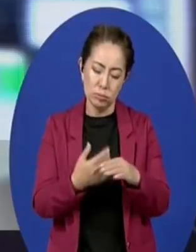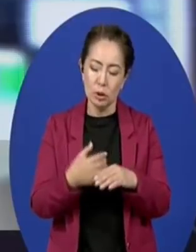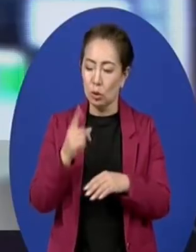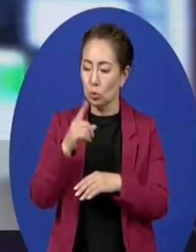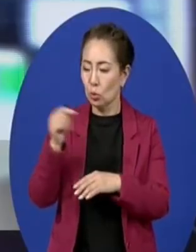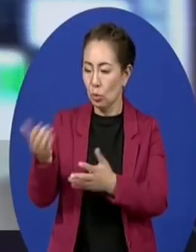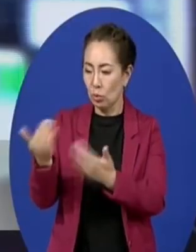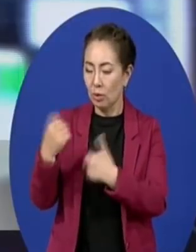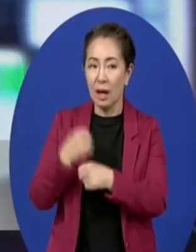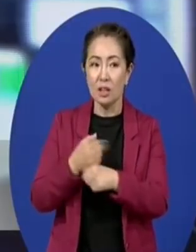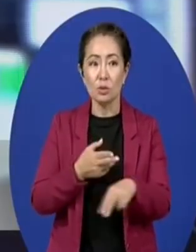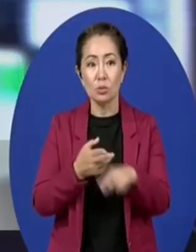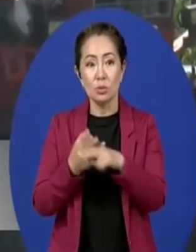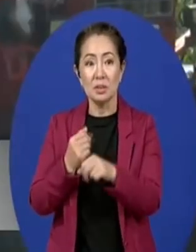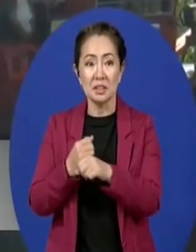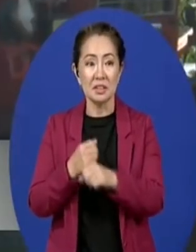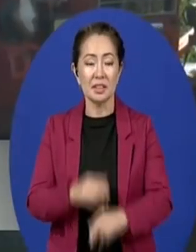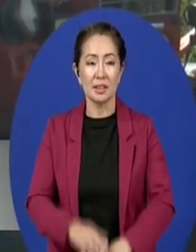хангаж ажилладаг байна.